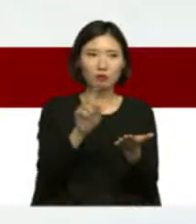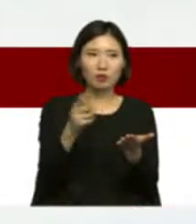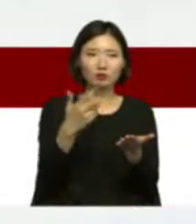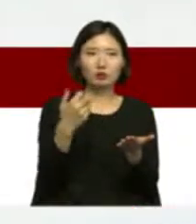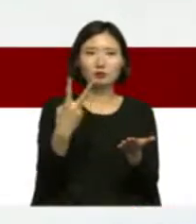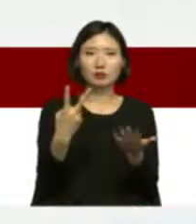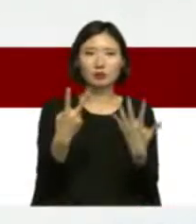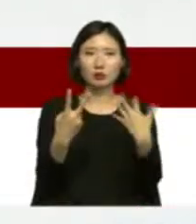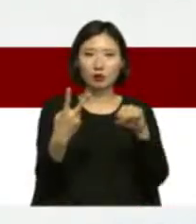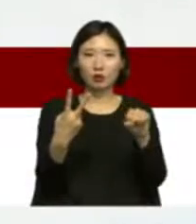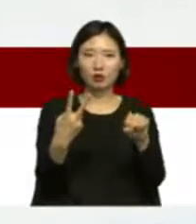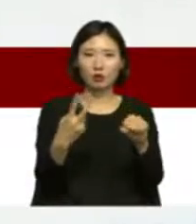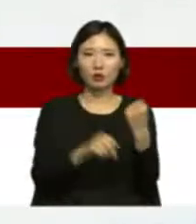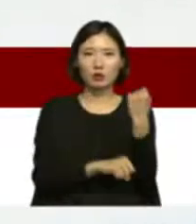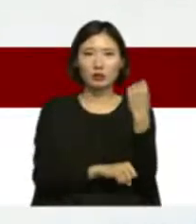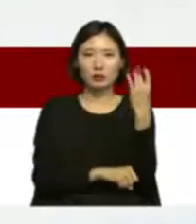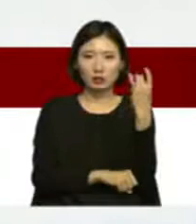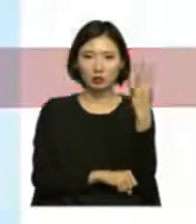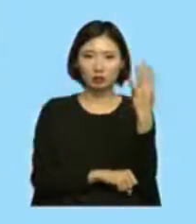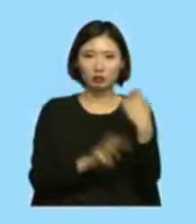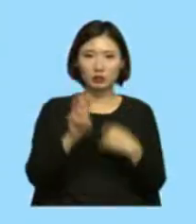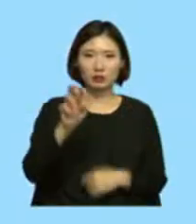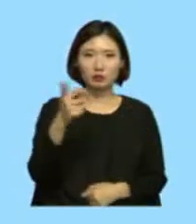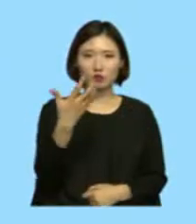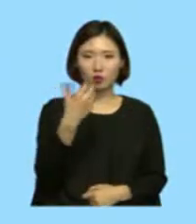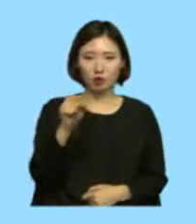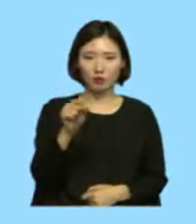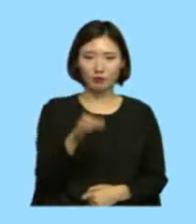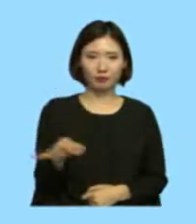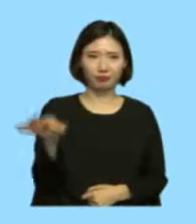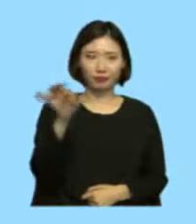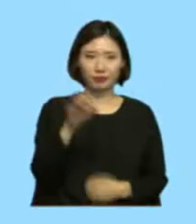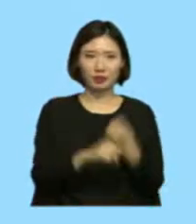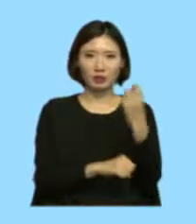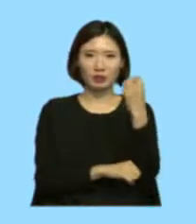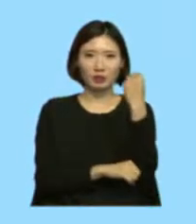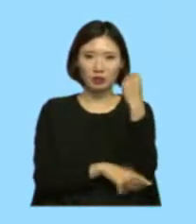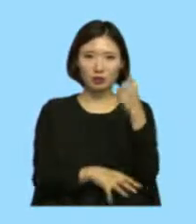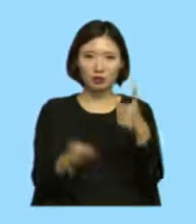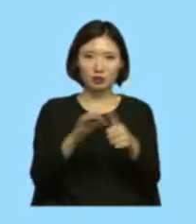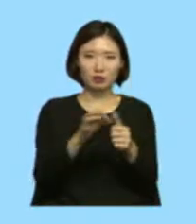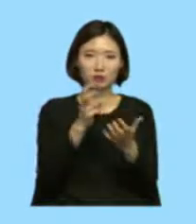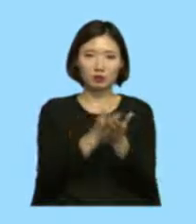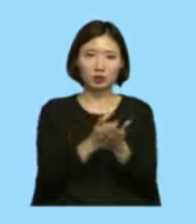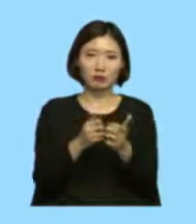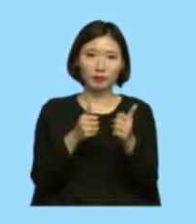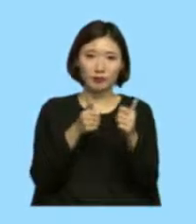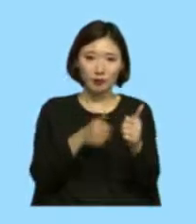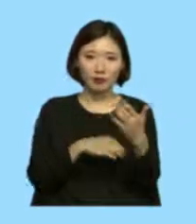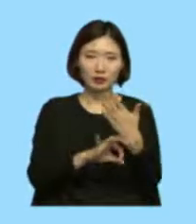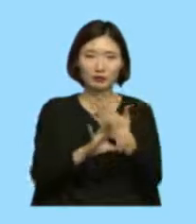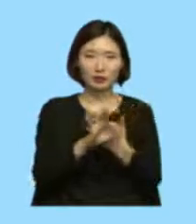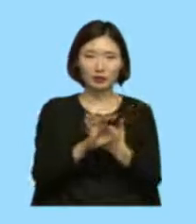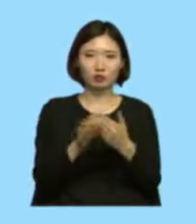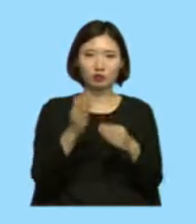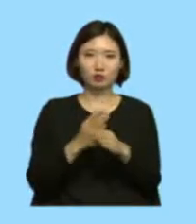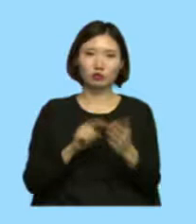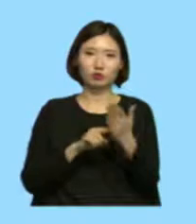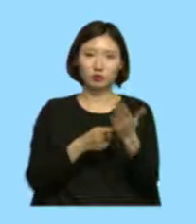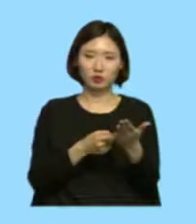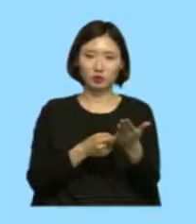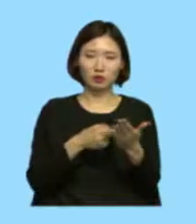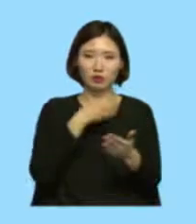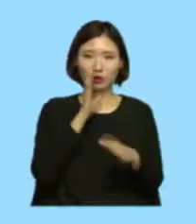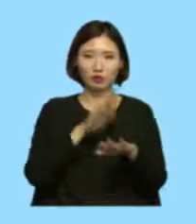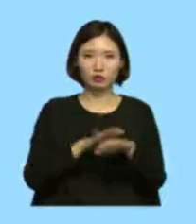기존보다 36억원 이 늘어났습니다 기초연금법 시행령 에 따르면 현재의 중구가 추진하려는 어르신 공무